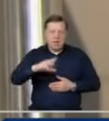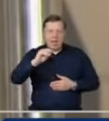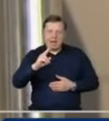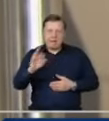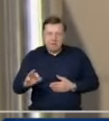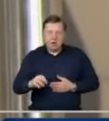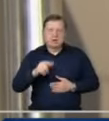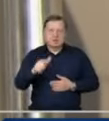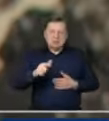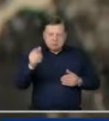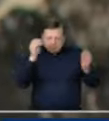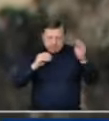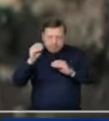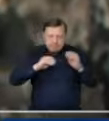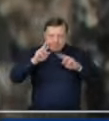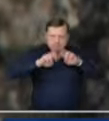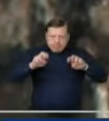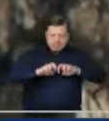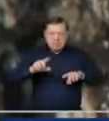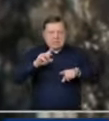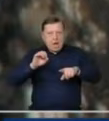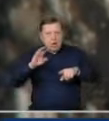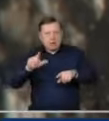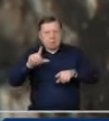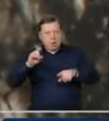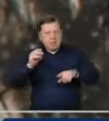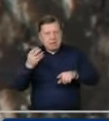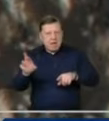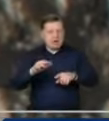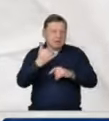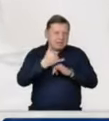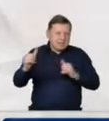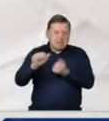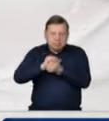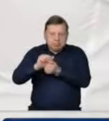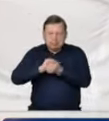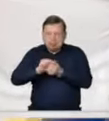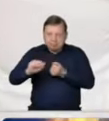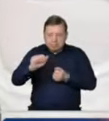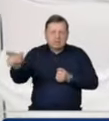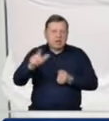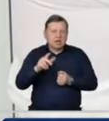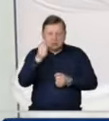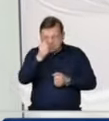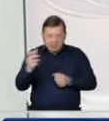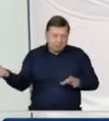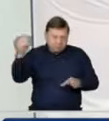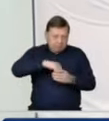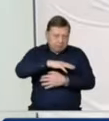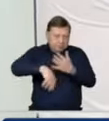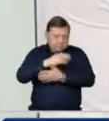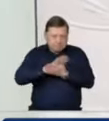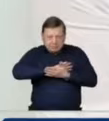produkowane w obniżonych temperaturach dzięki zastosowaniu zeolitów, biopolimerów oraz materiału z recyklingu. Taki asfalt redukuje emisję szkodliwych substancji,